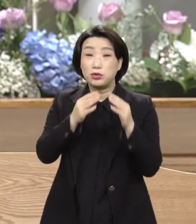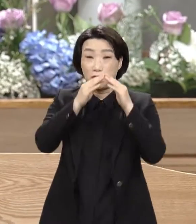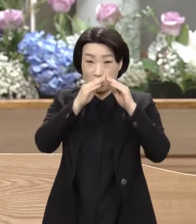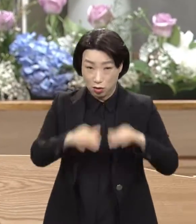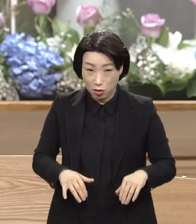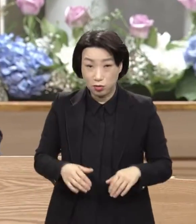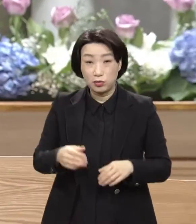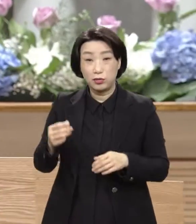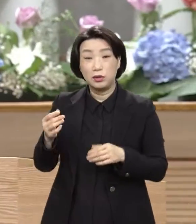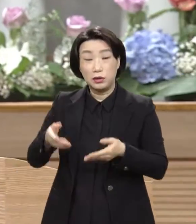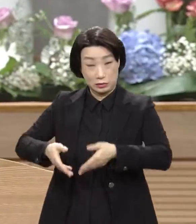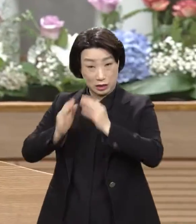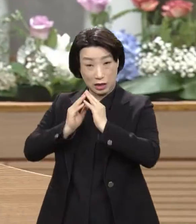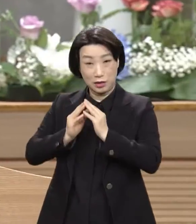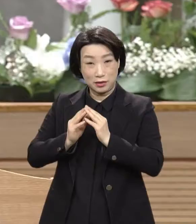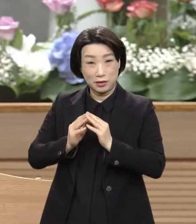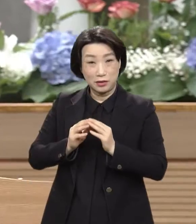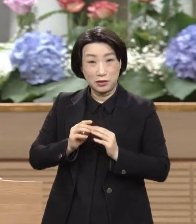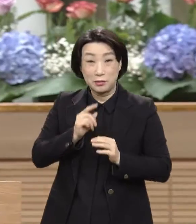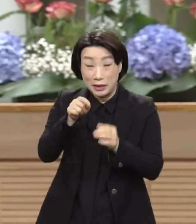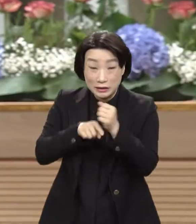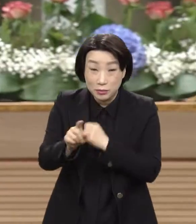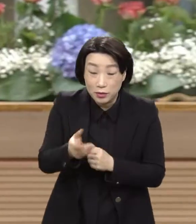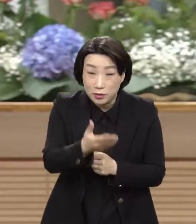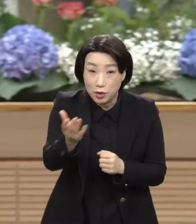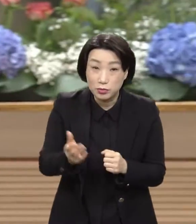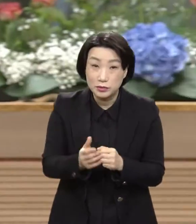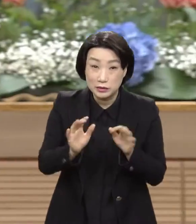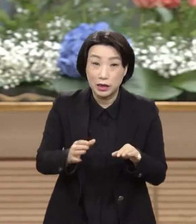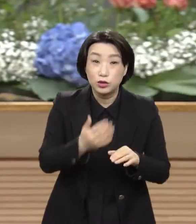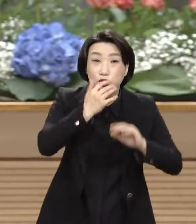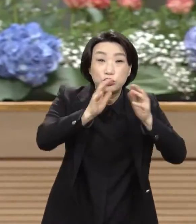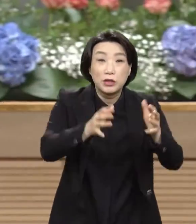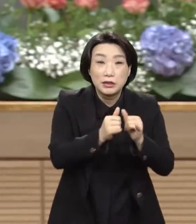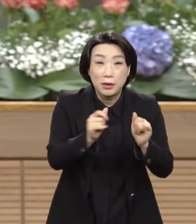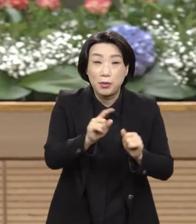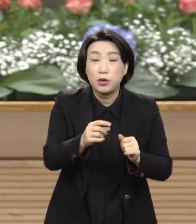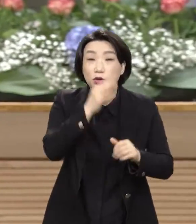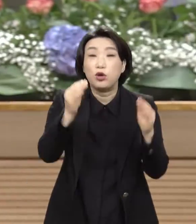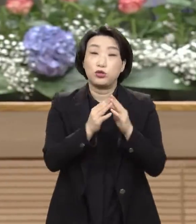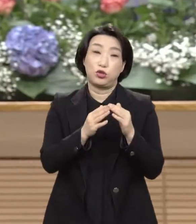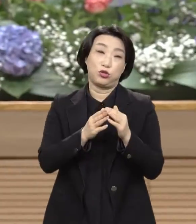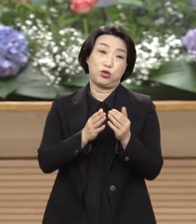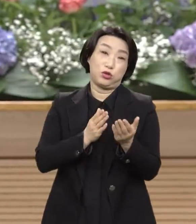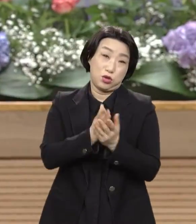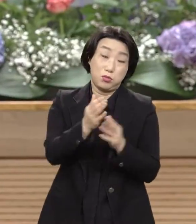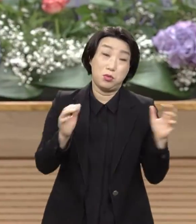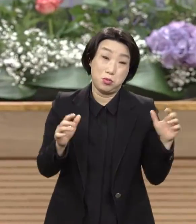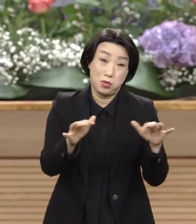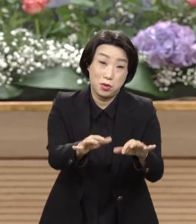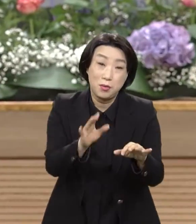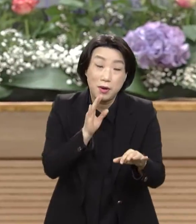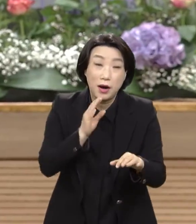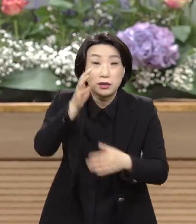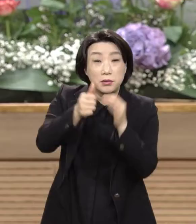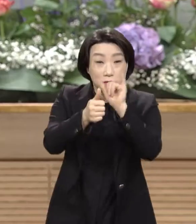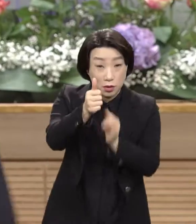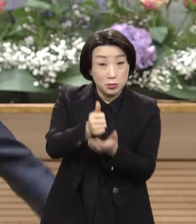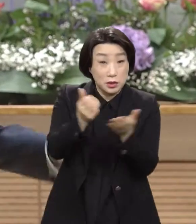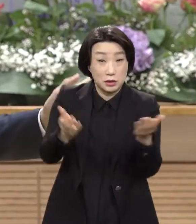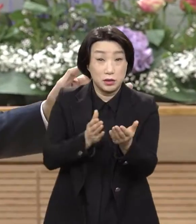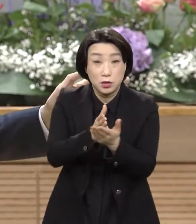말은 누가 봐도 유대인들은 성전을 중심으로 보이고 하나님을 섬기는